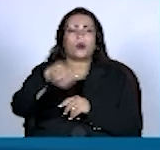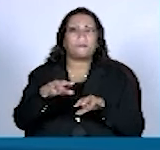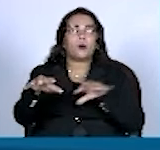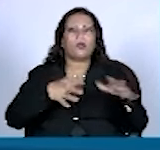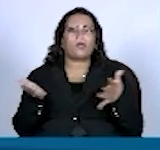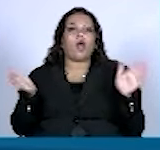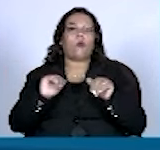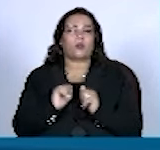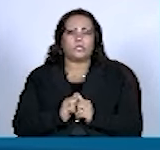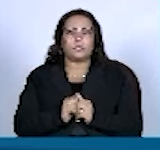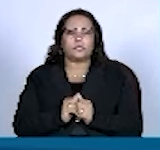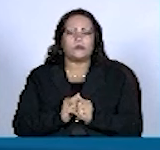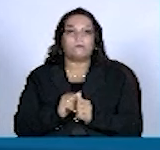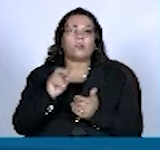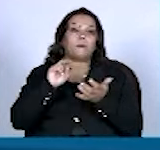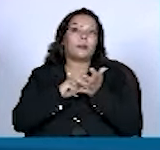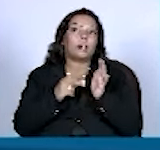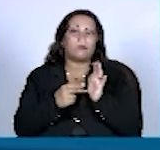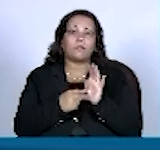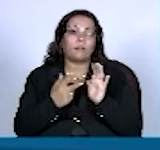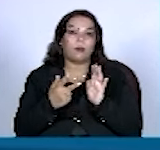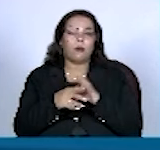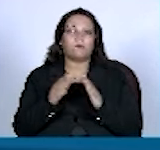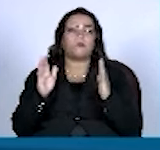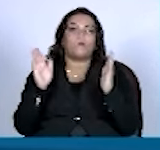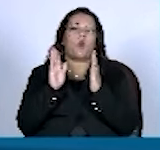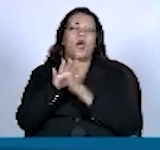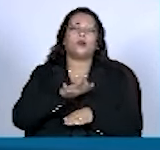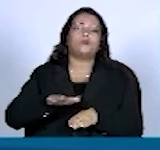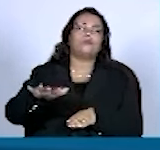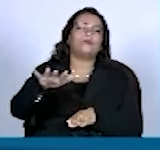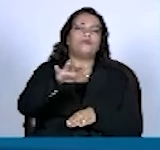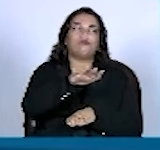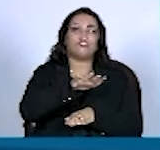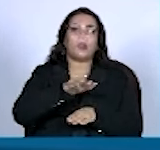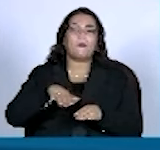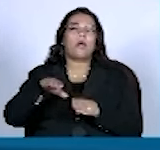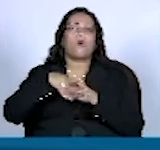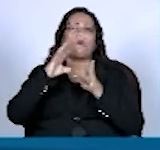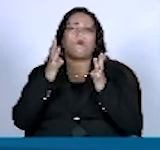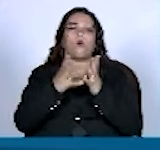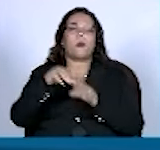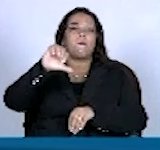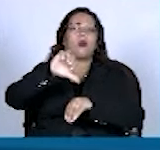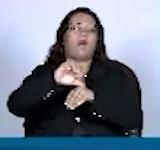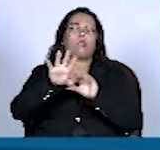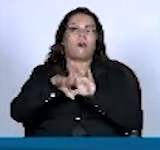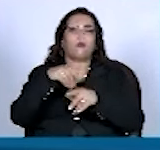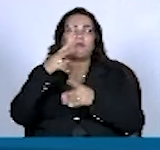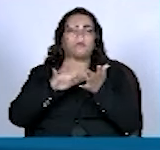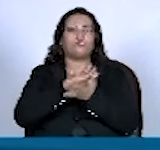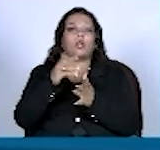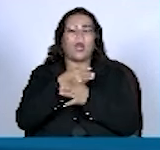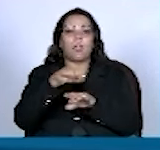ايران فتؤدي الى مواجهات شامله تنزلق فيها المنطقه حتى ولو لم